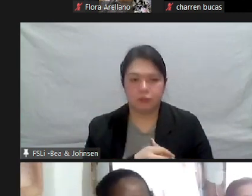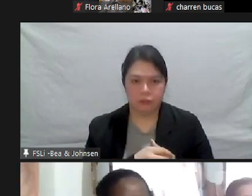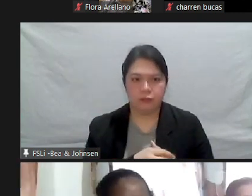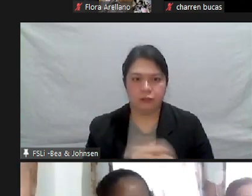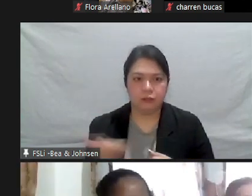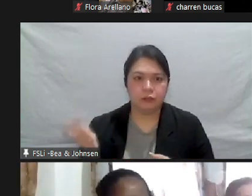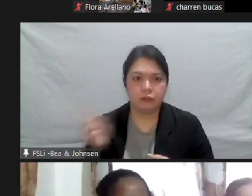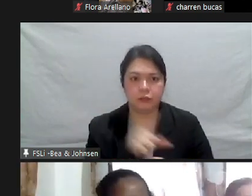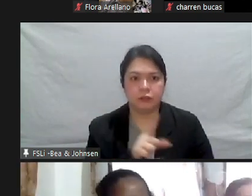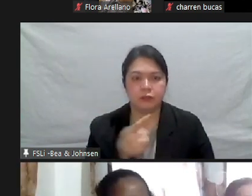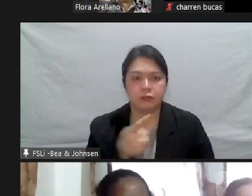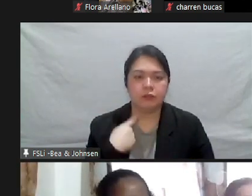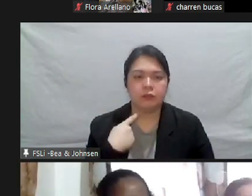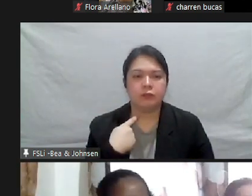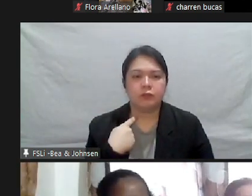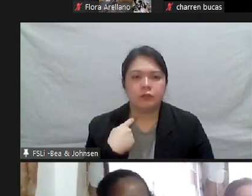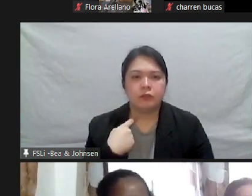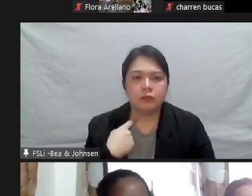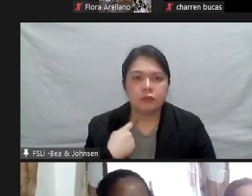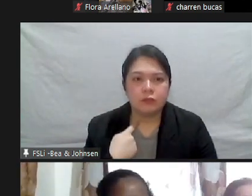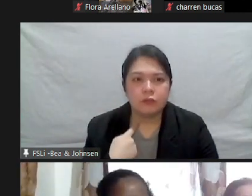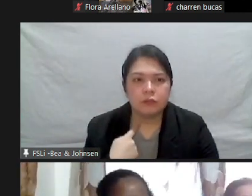meron akong tanong.